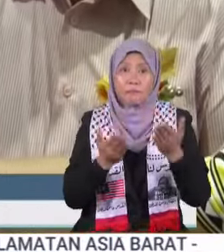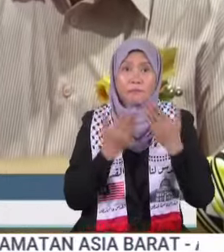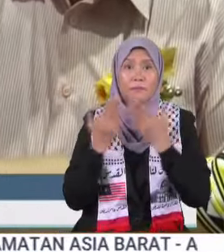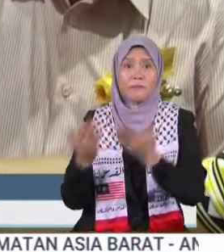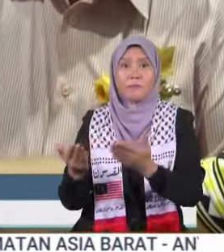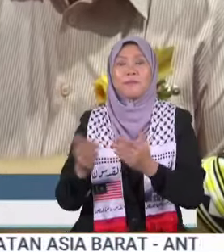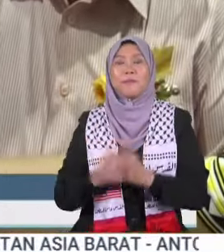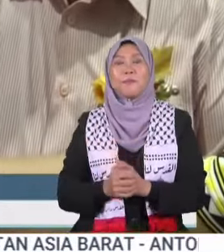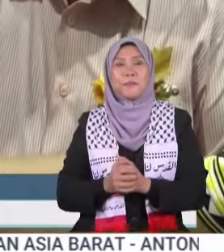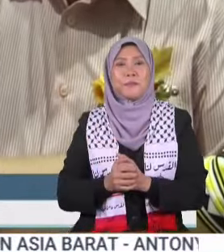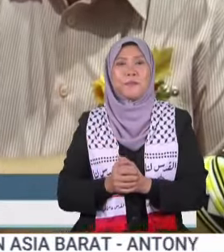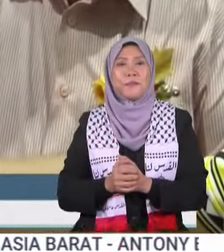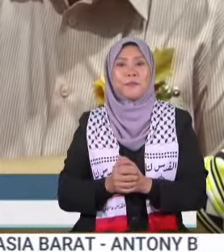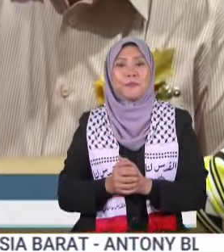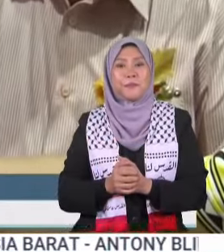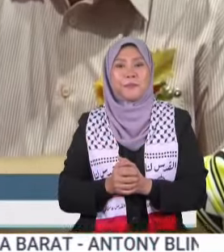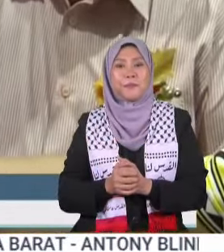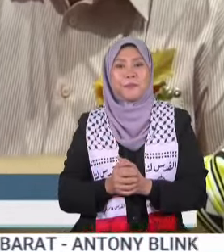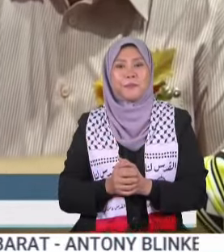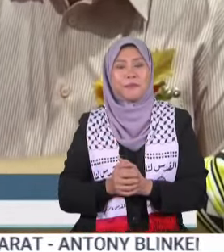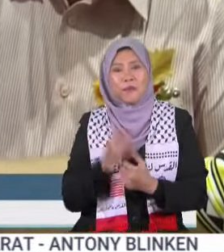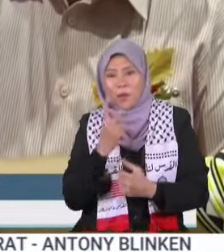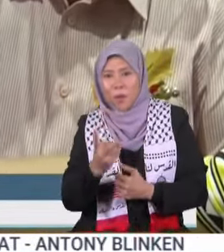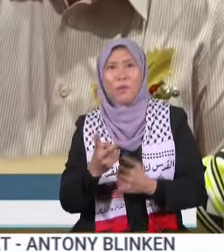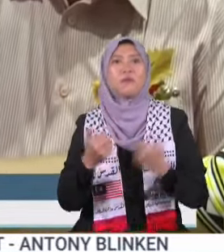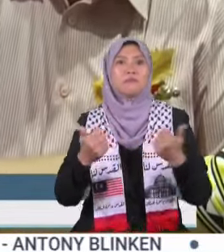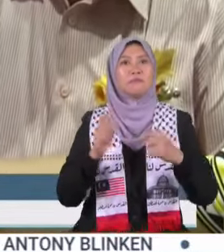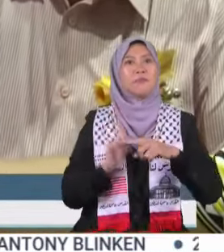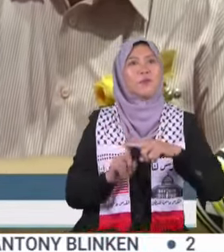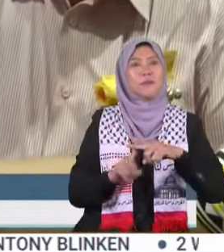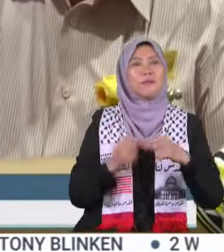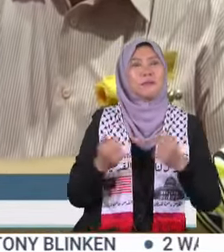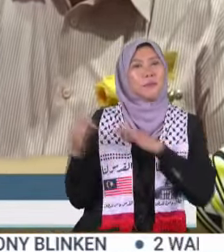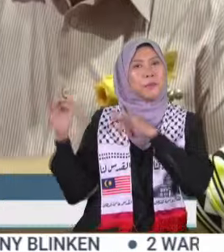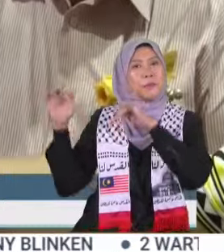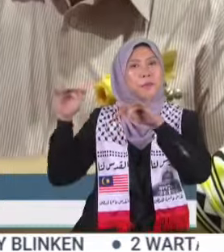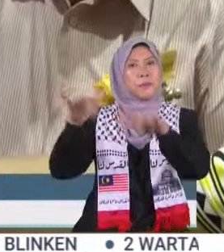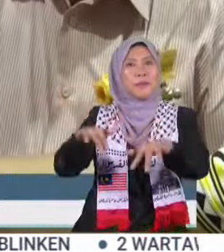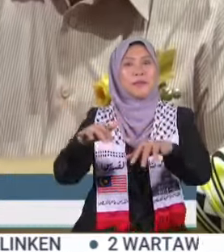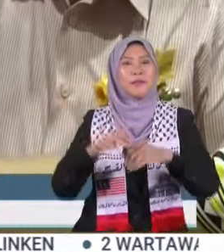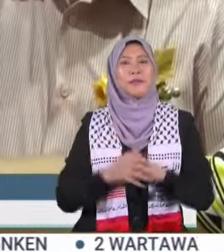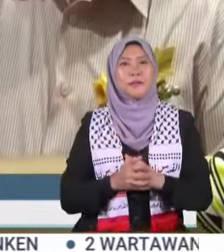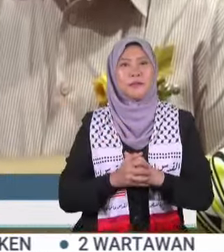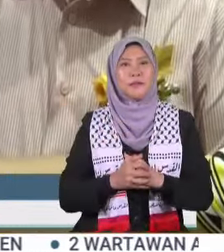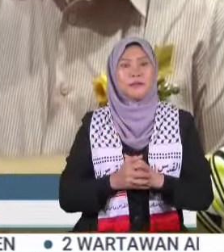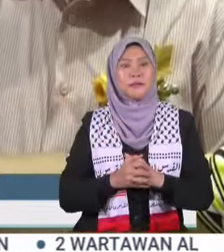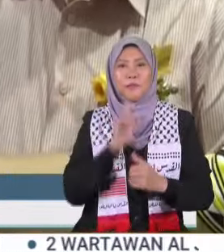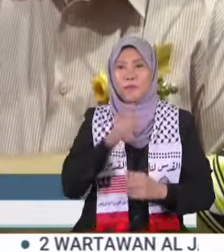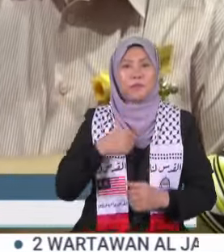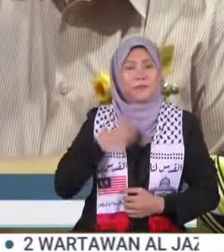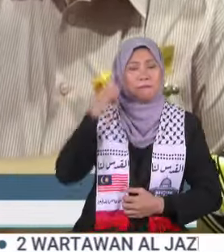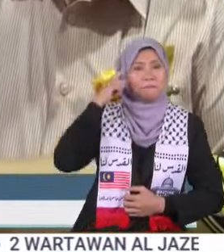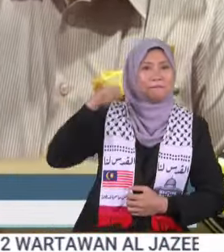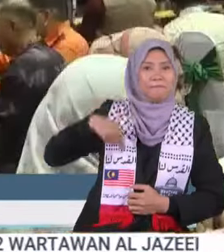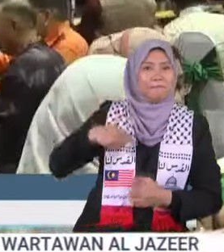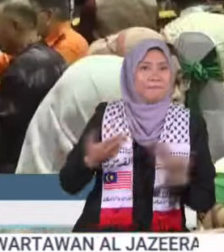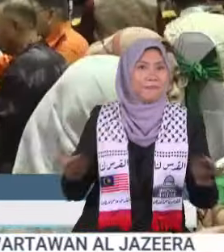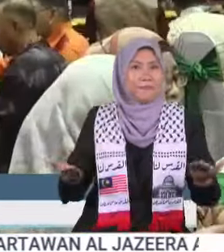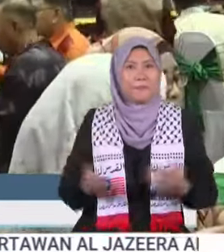Ten out pun amat memberangangkan turn out to be more than expected AC